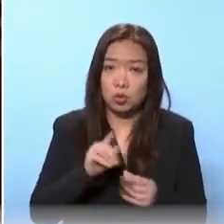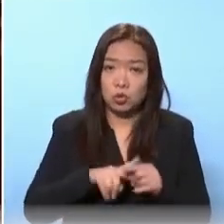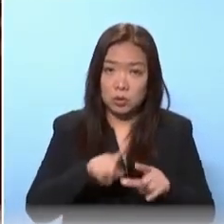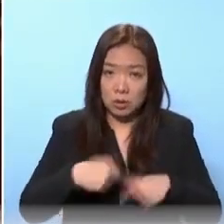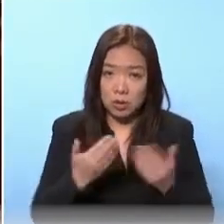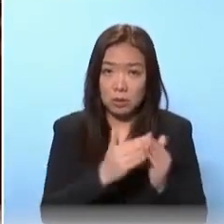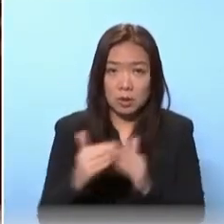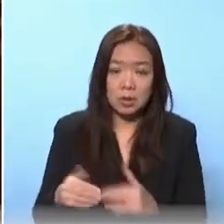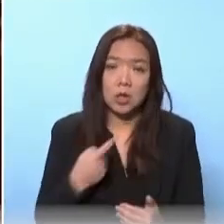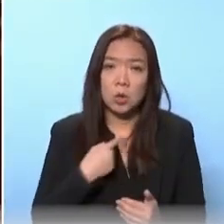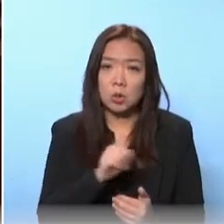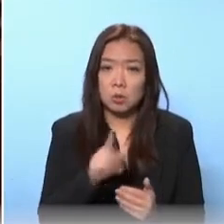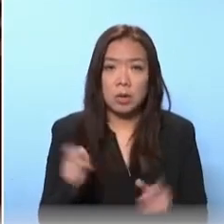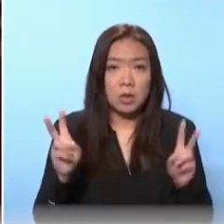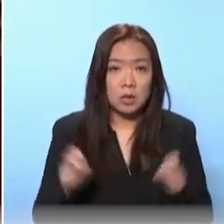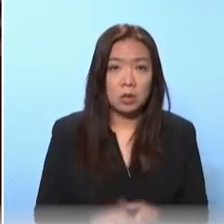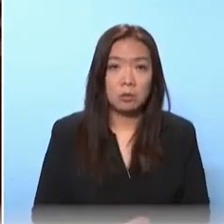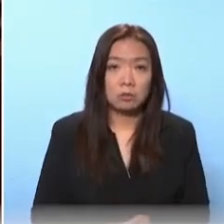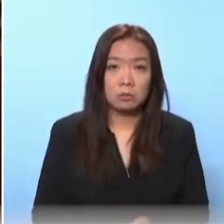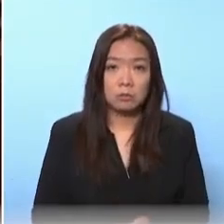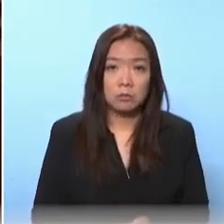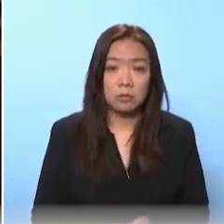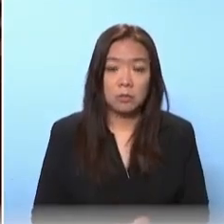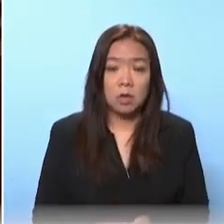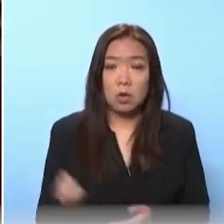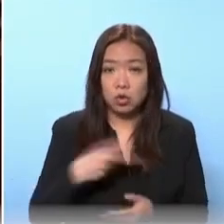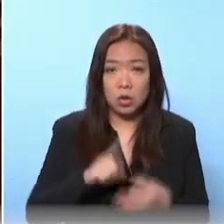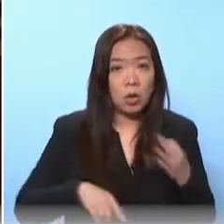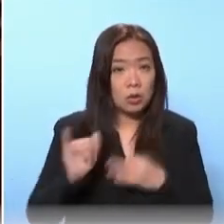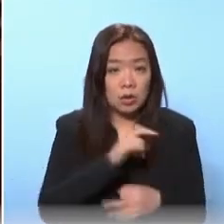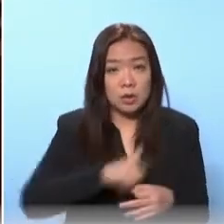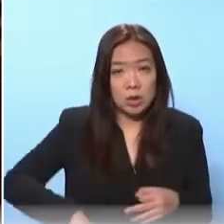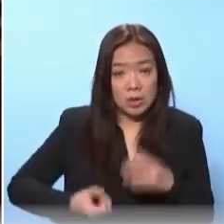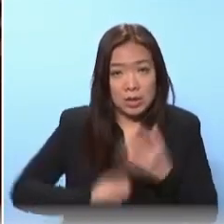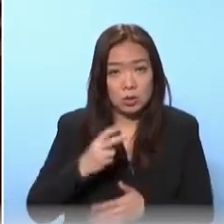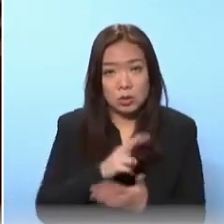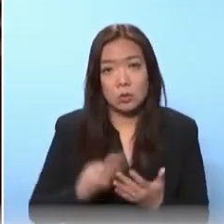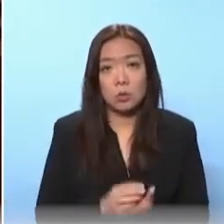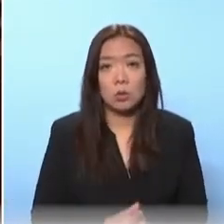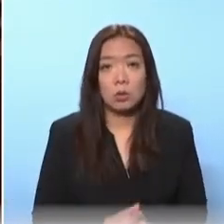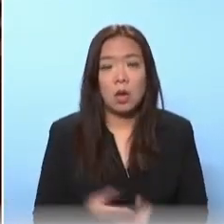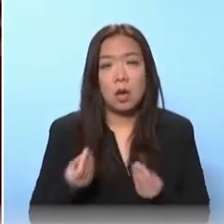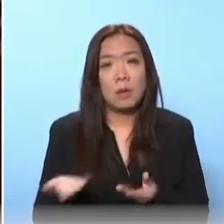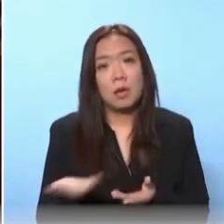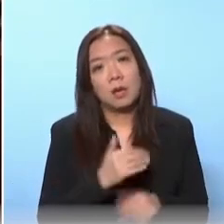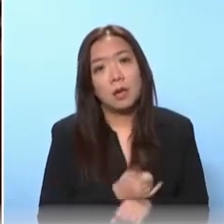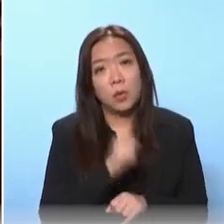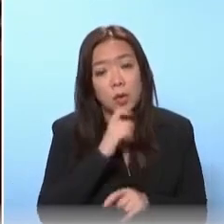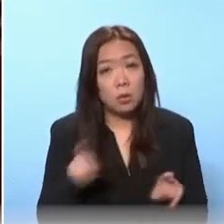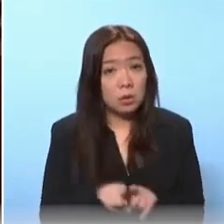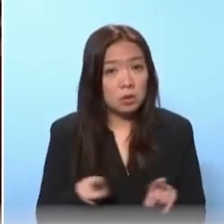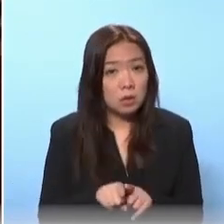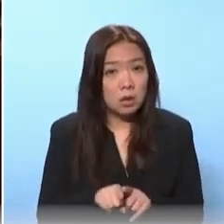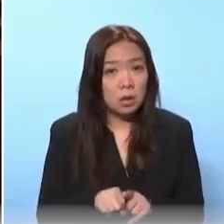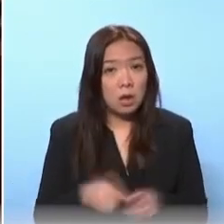阶层的需要的议案，以及是由易志明议员提出的修正案，给大家有一个机会一起去